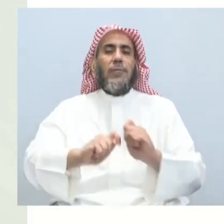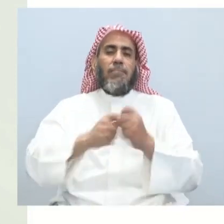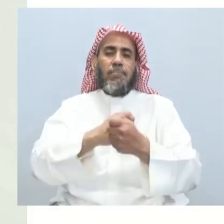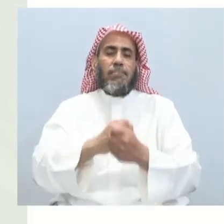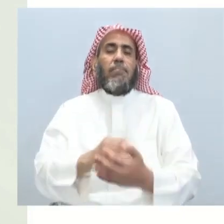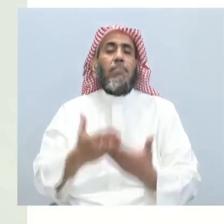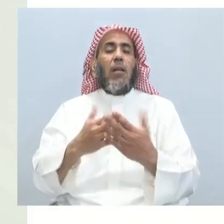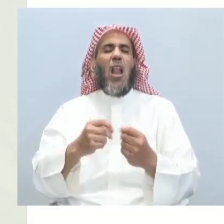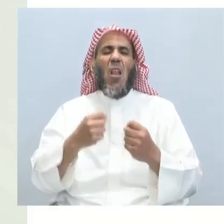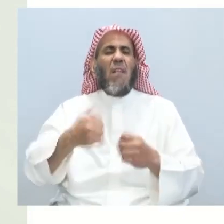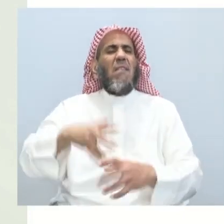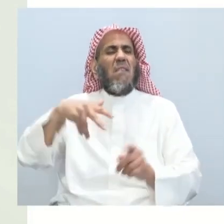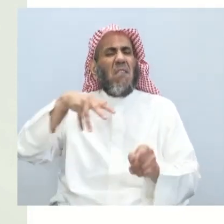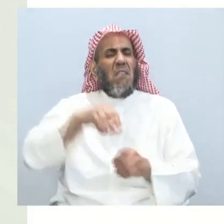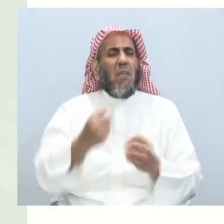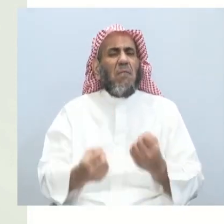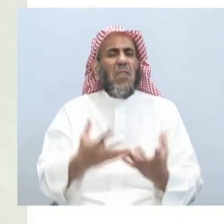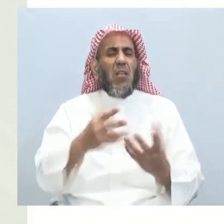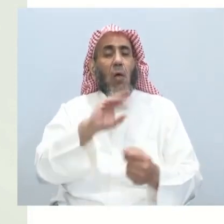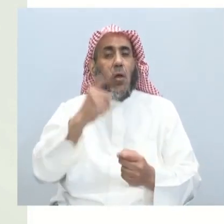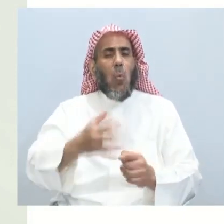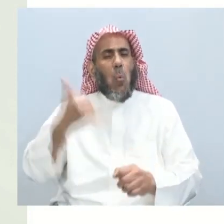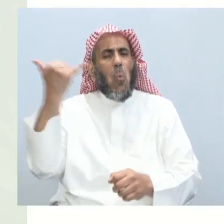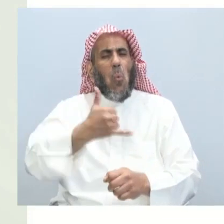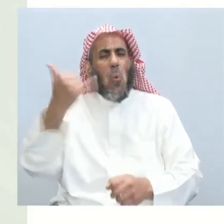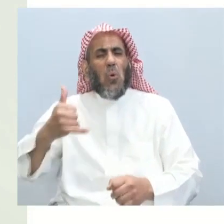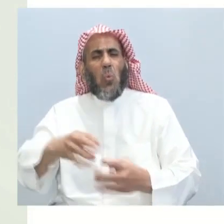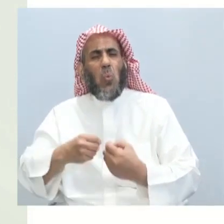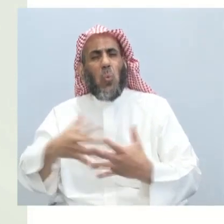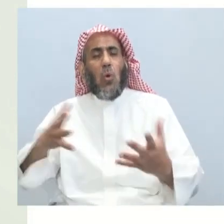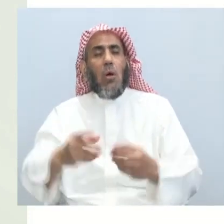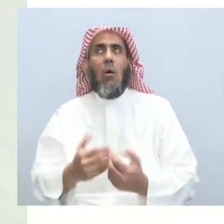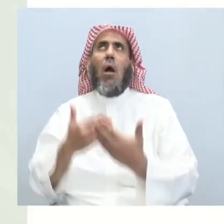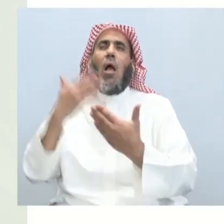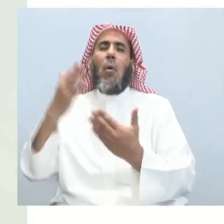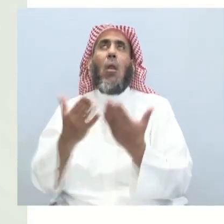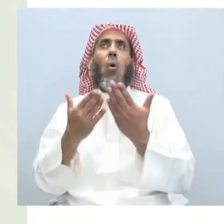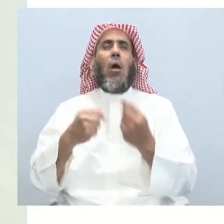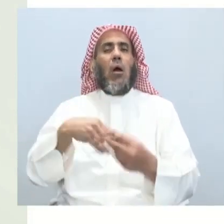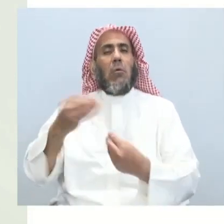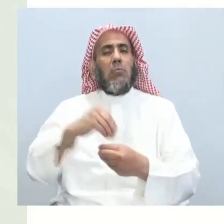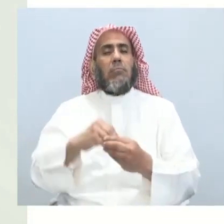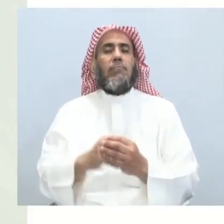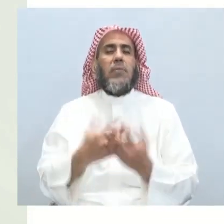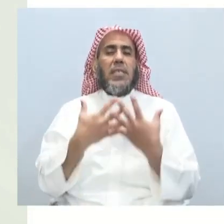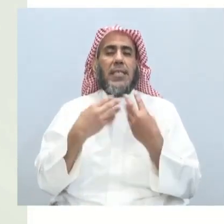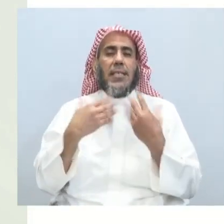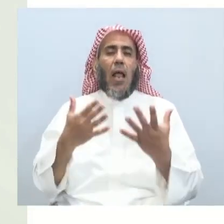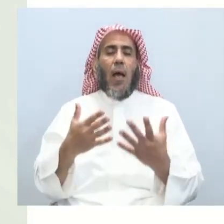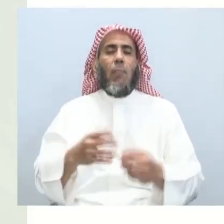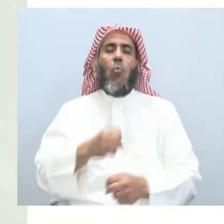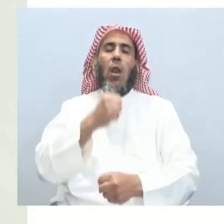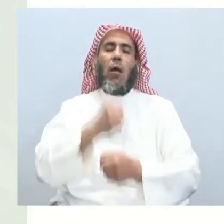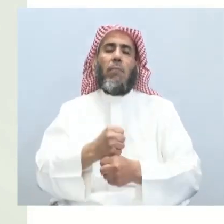عن الفتنه وكيف انهم يعني فعلوا ودمروا وقتلوا وشردوا ثم يتمنى ان عوده عوده ذلك يعني عوده الامان